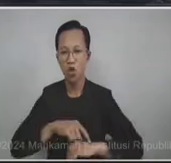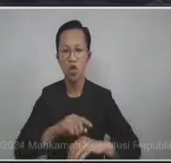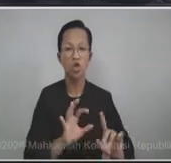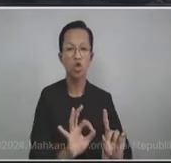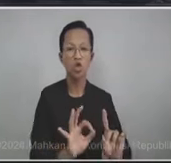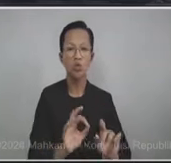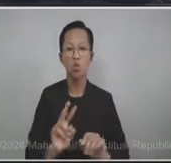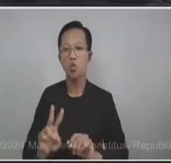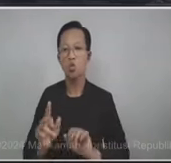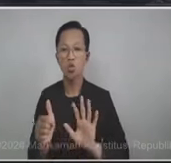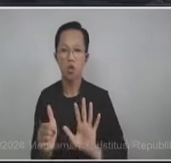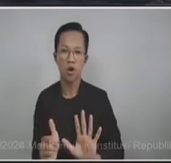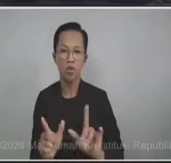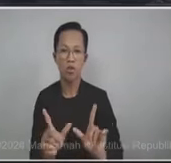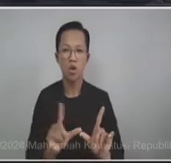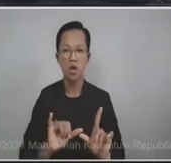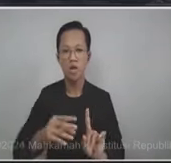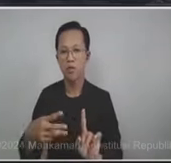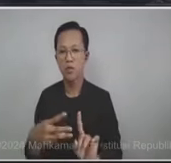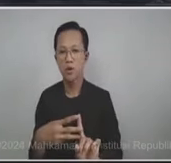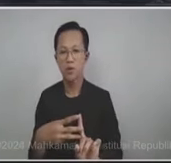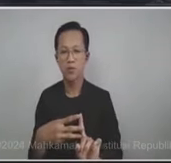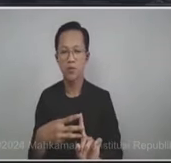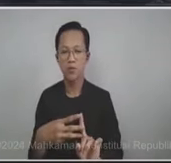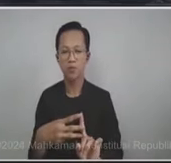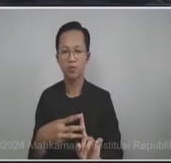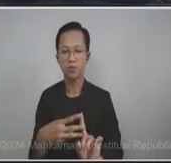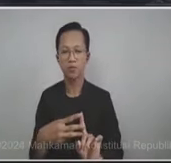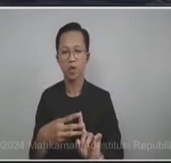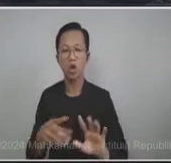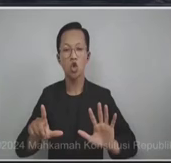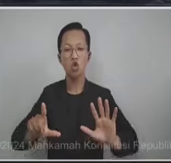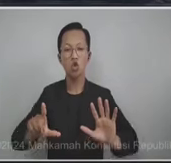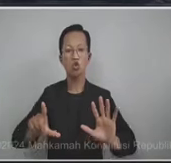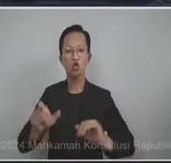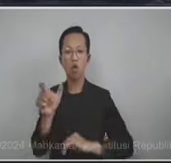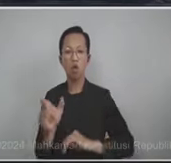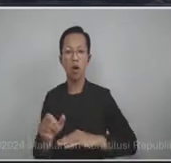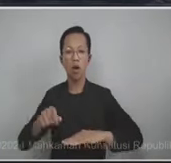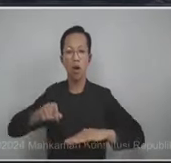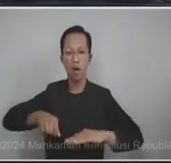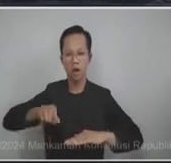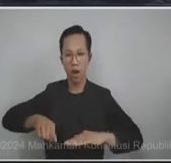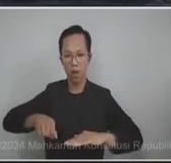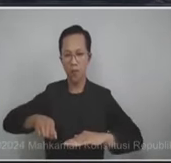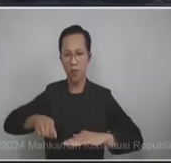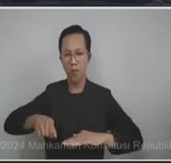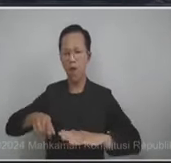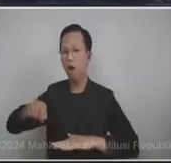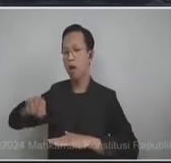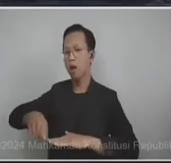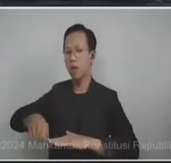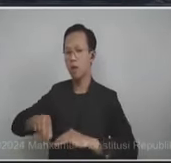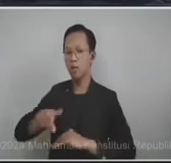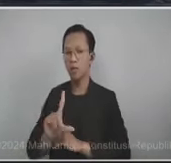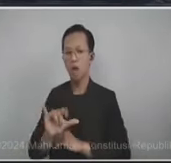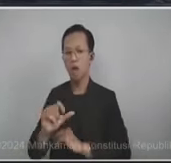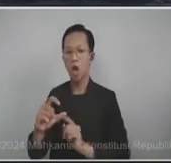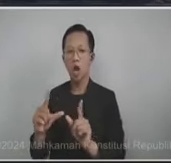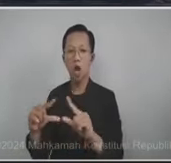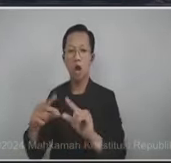1026 waktu indonesia barat oleh 7uh hakim konstitusi karena tidak dihadiri hakim konstitusi ritwan Mansur